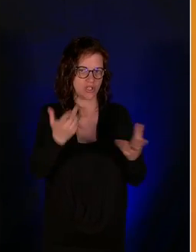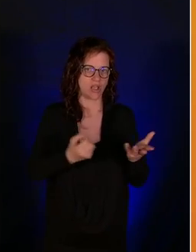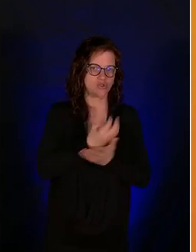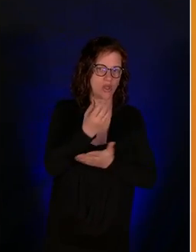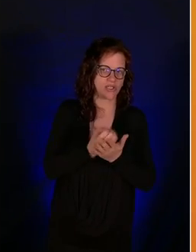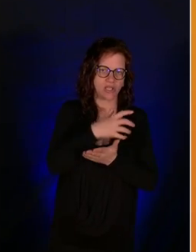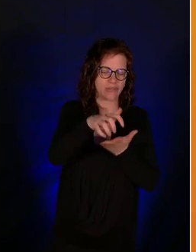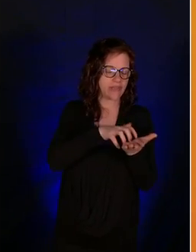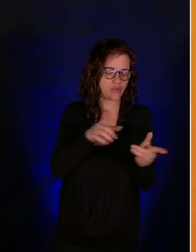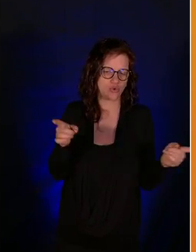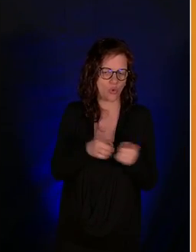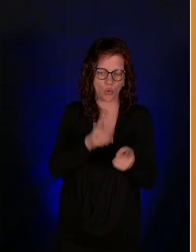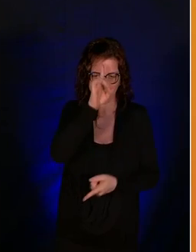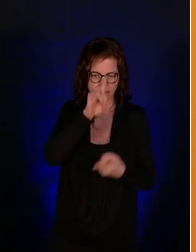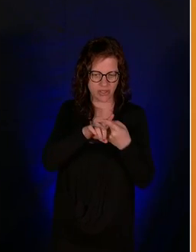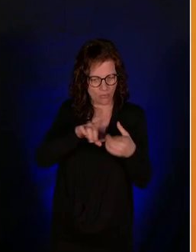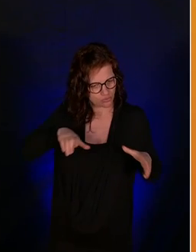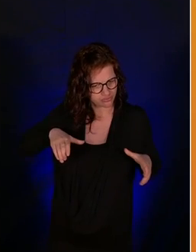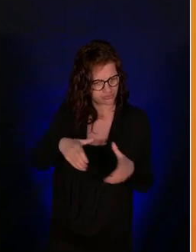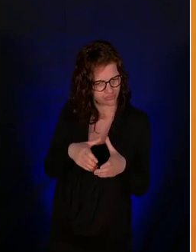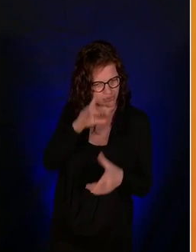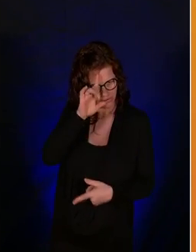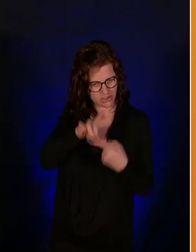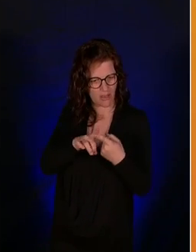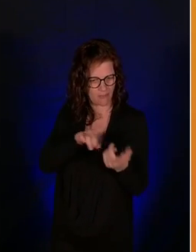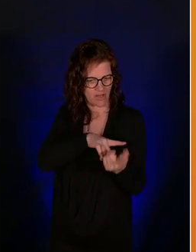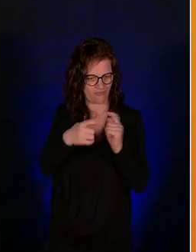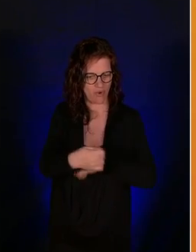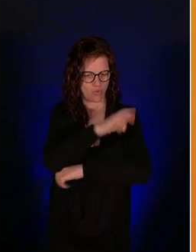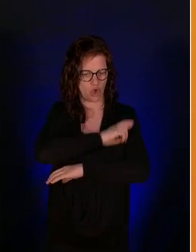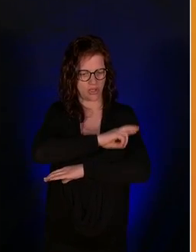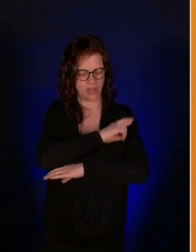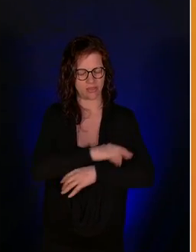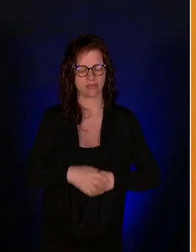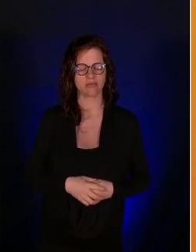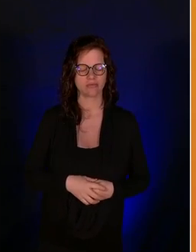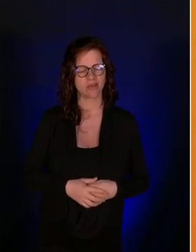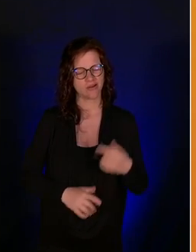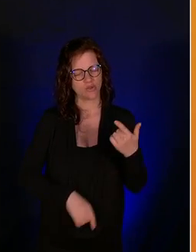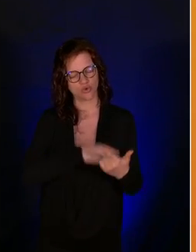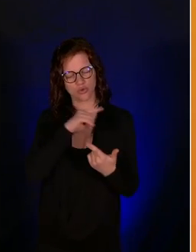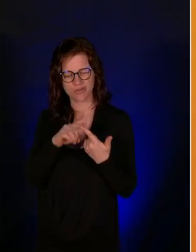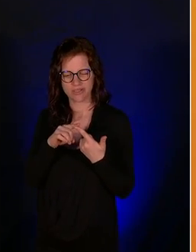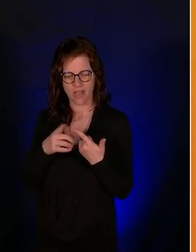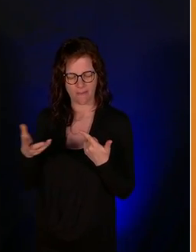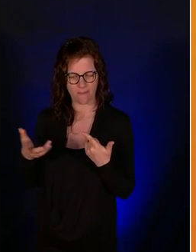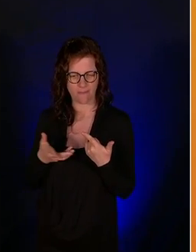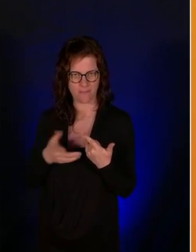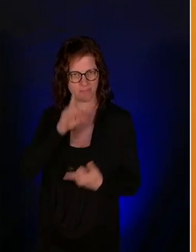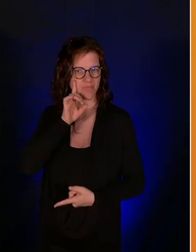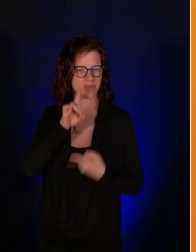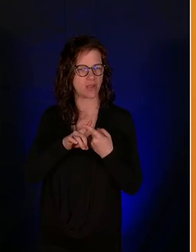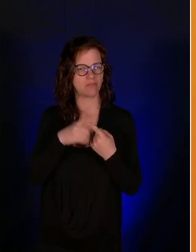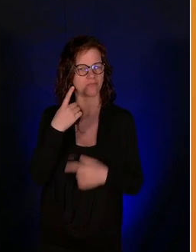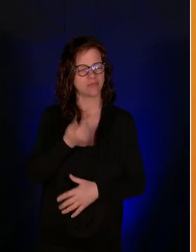texte court sur la mobilisation, sur la réforme des retraites. Et deuxième chose, sur la question qui a